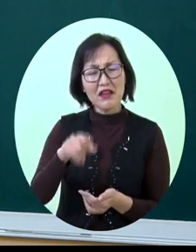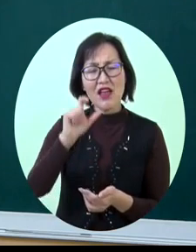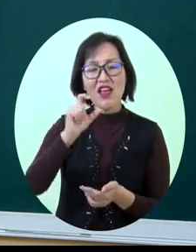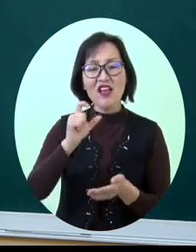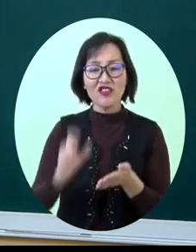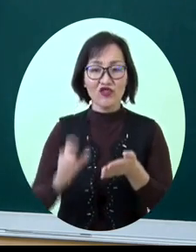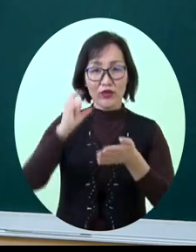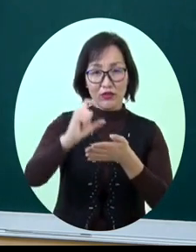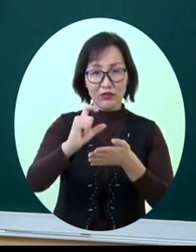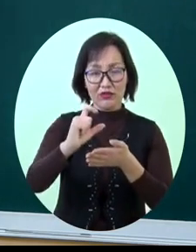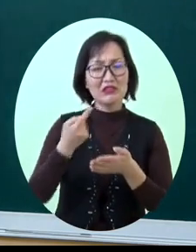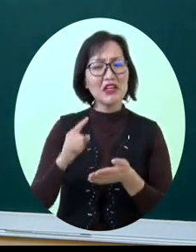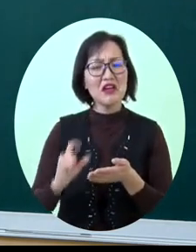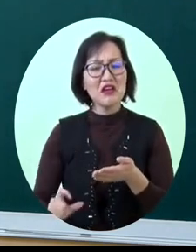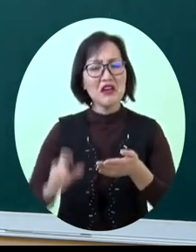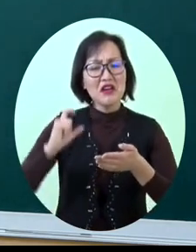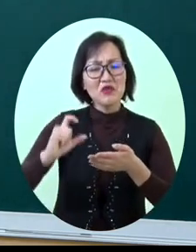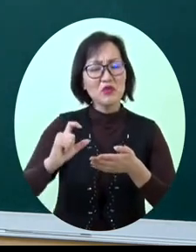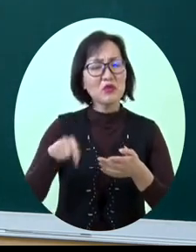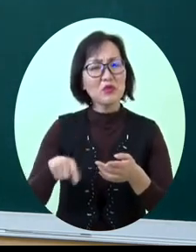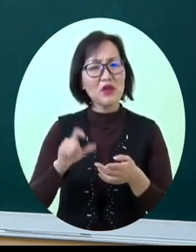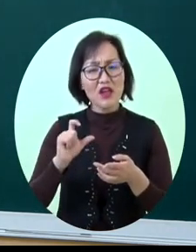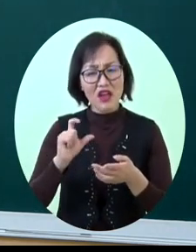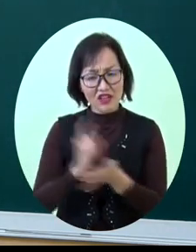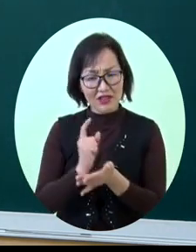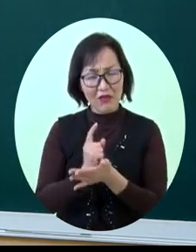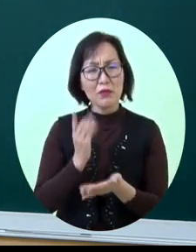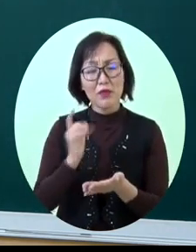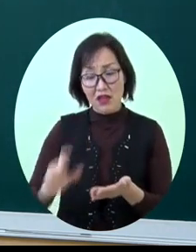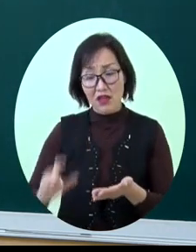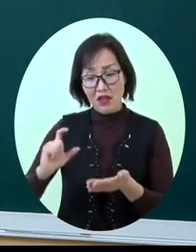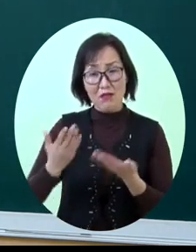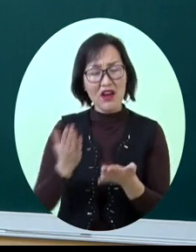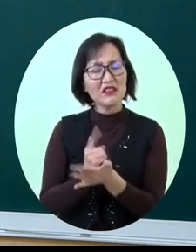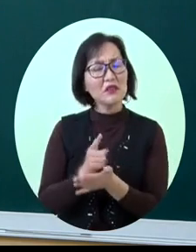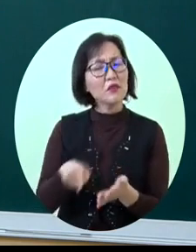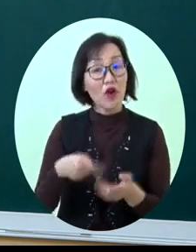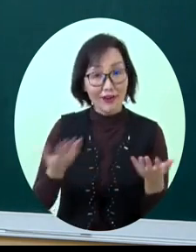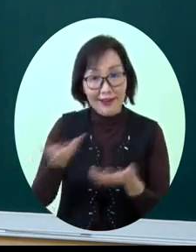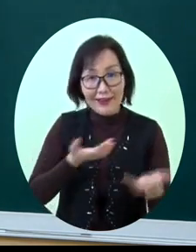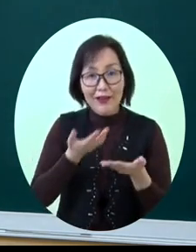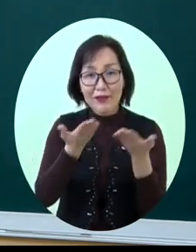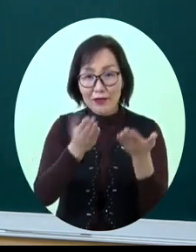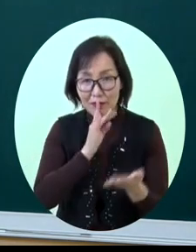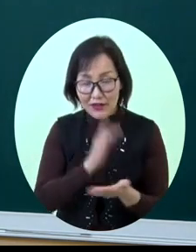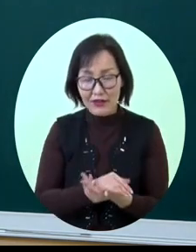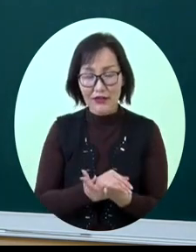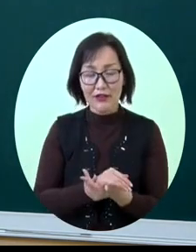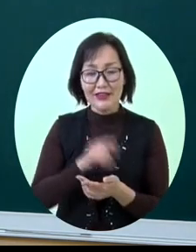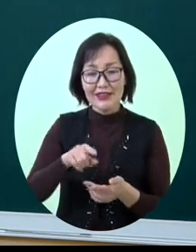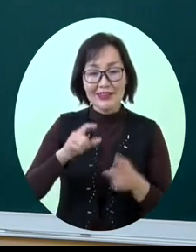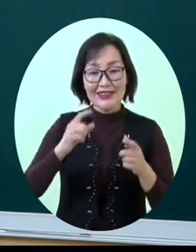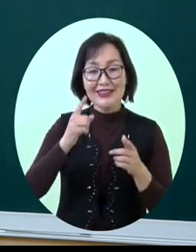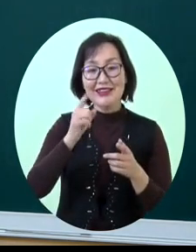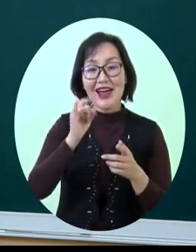бол ихшигжүүлэх үүргээр орсон байна. За, ягаад ихшигжүүлэх үүргээр орсныг цөмөрөө ярилцъя. За, шидтний гэдэг дээ